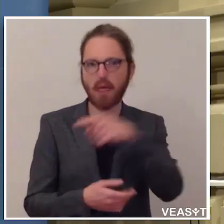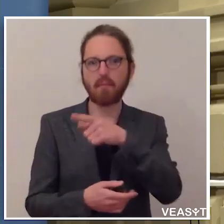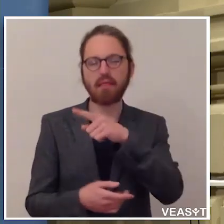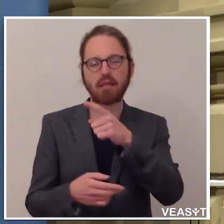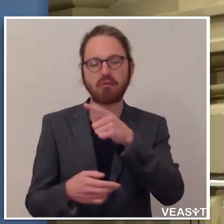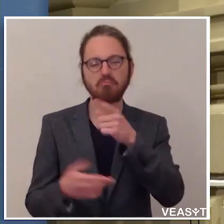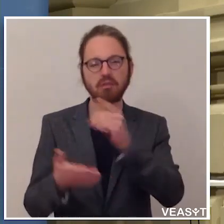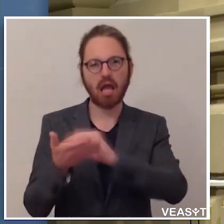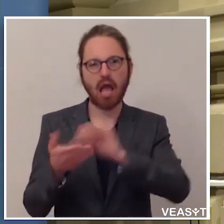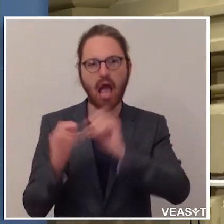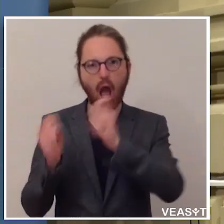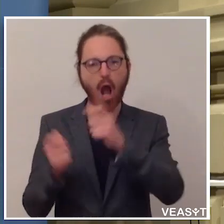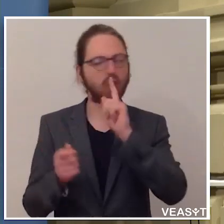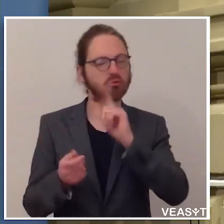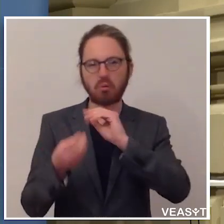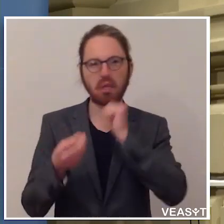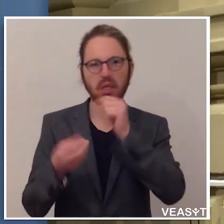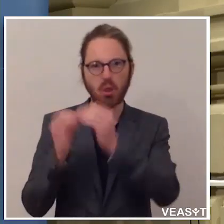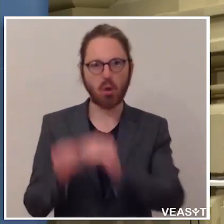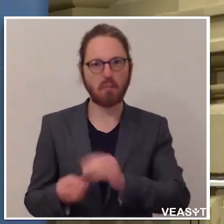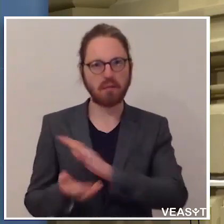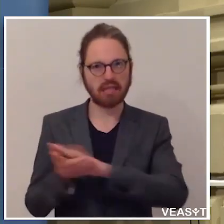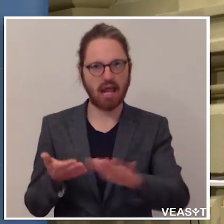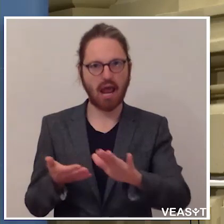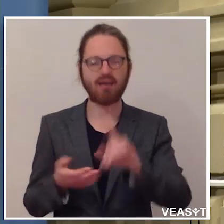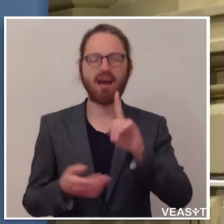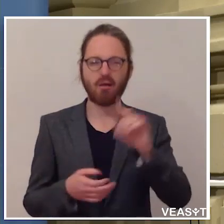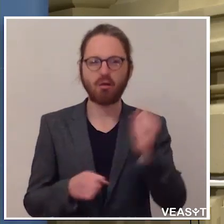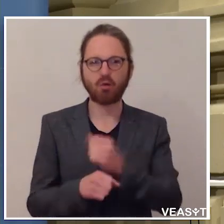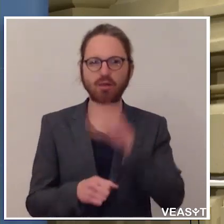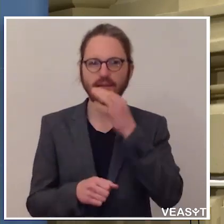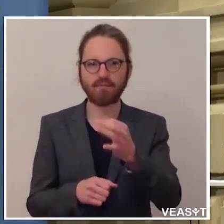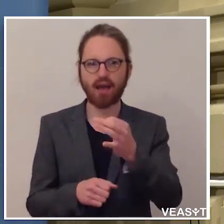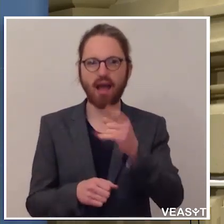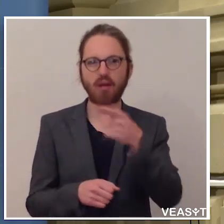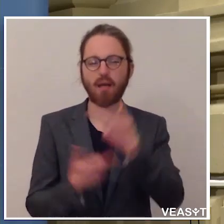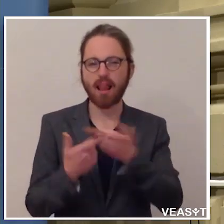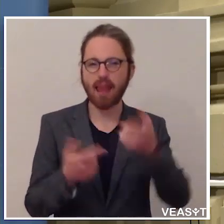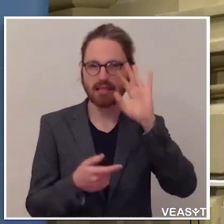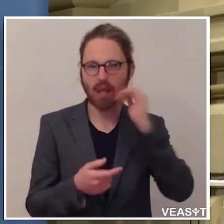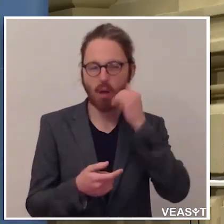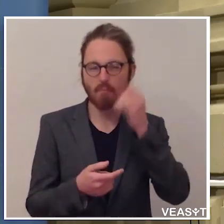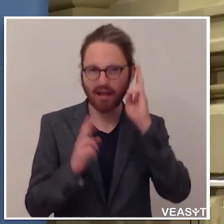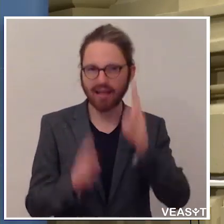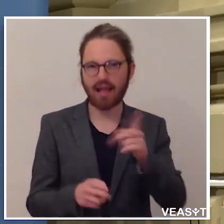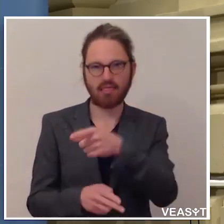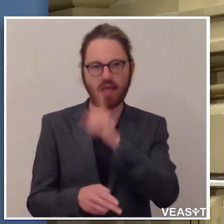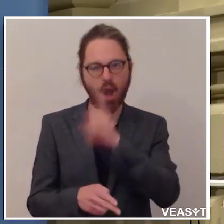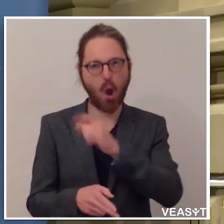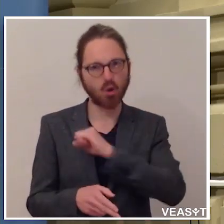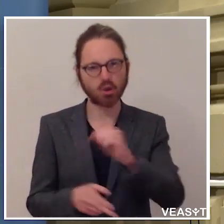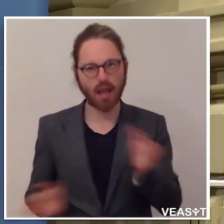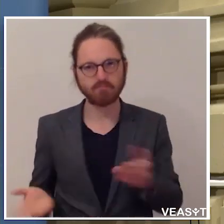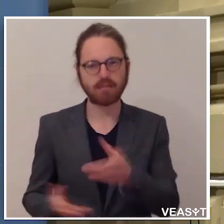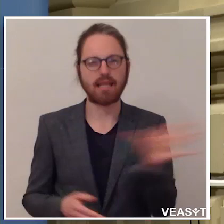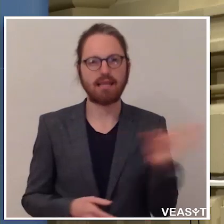sehr unbürokratisch ist und einfach. Dennoch die Frage, ob der Landeshauptmann das noch einmal beschleunigen kann, damit die